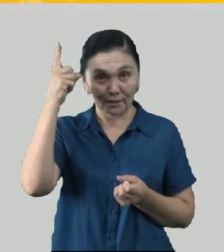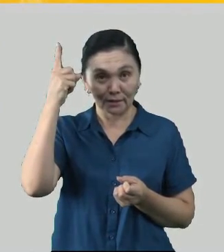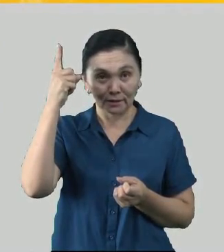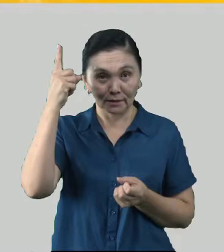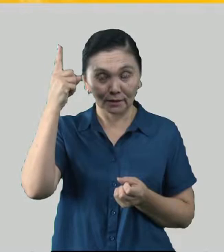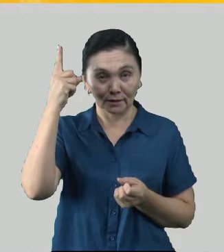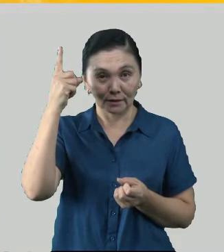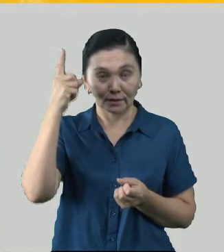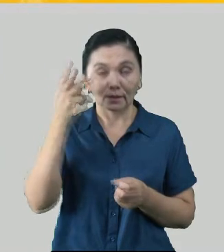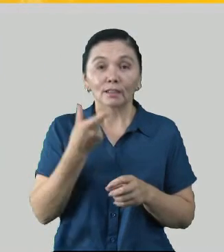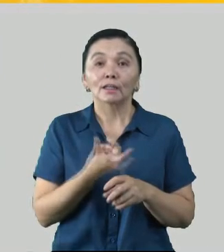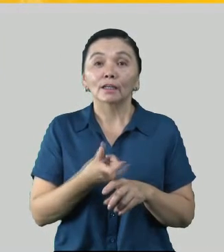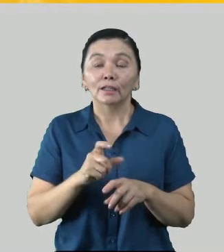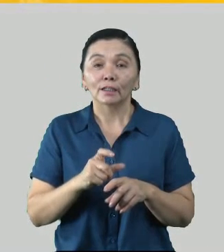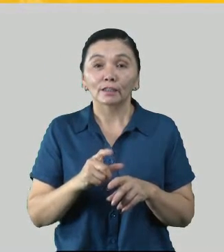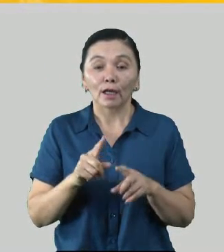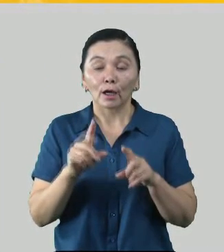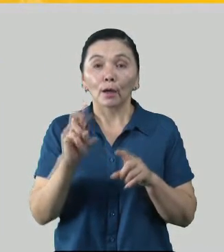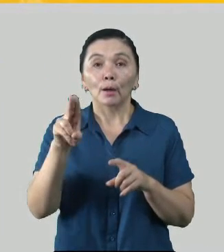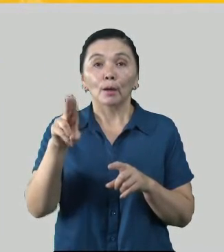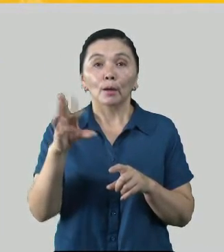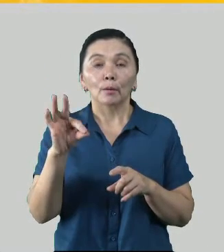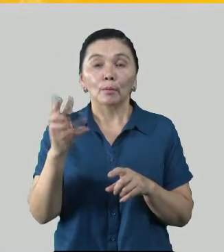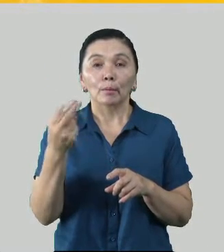Догадались? Это подушка.